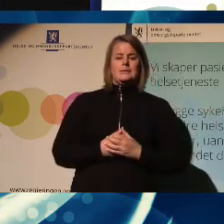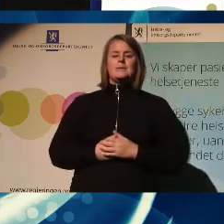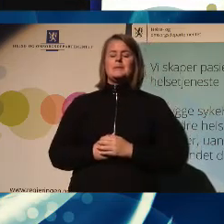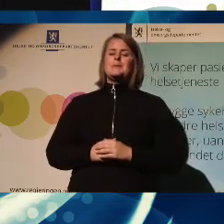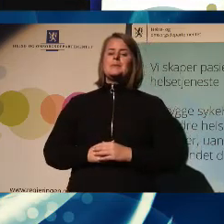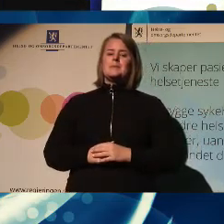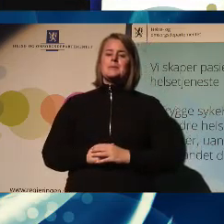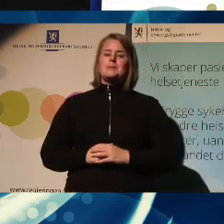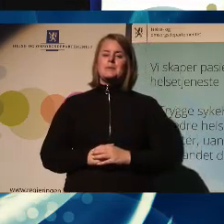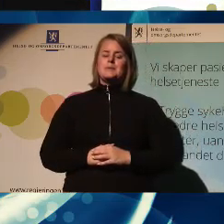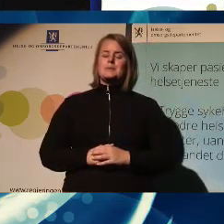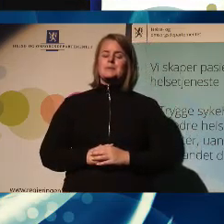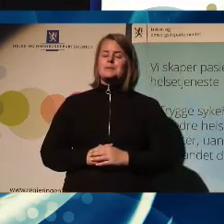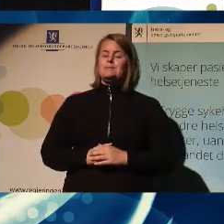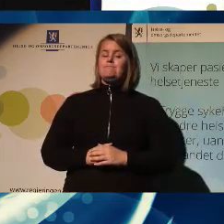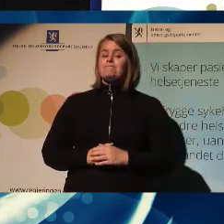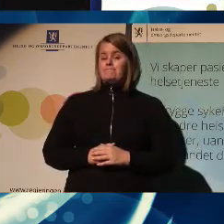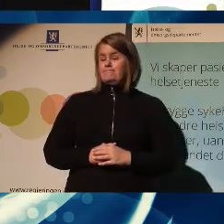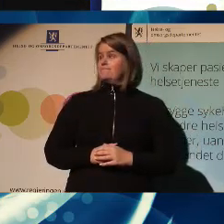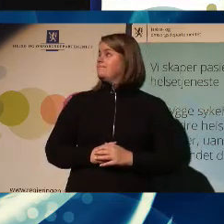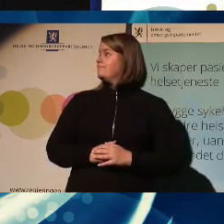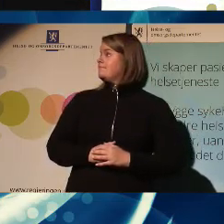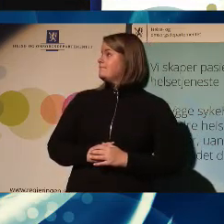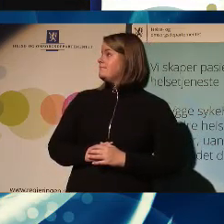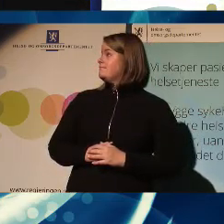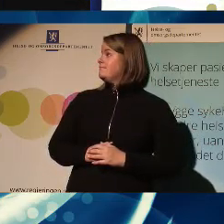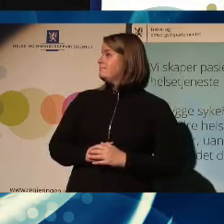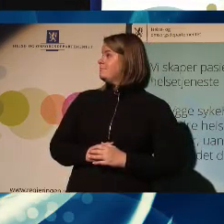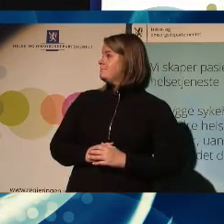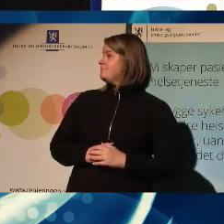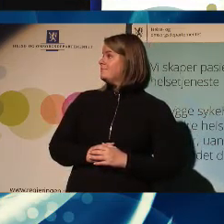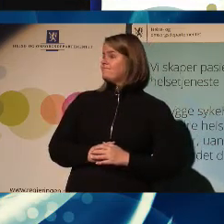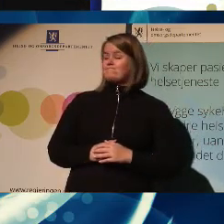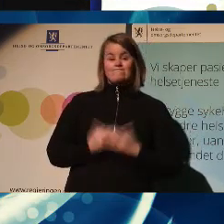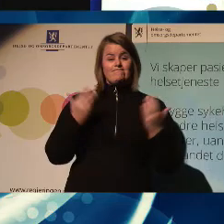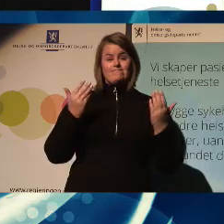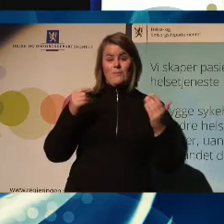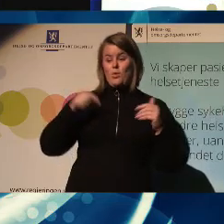Og så er det store spørsmålet. Hva skjer nå?